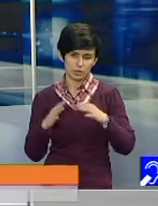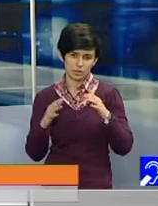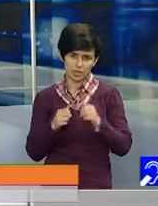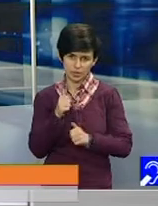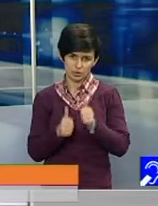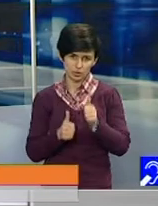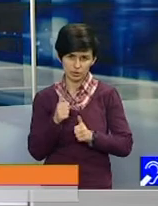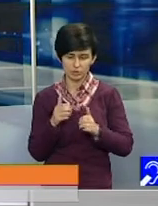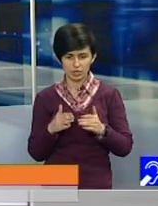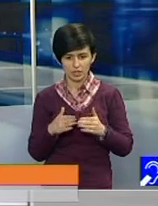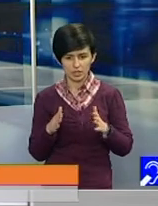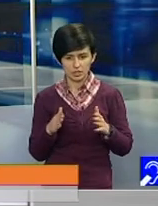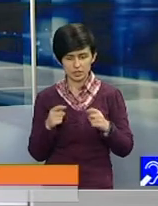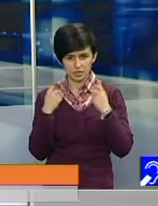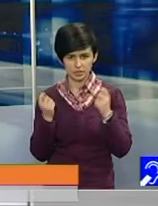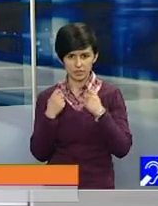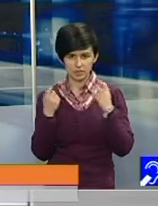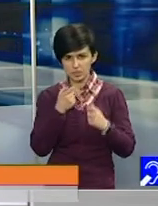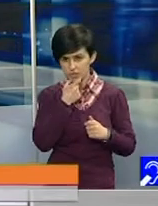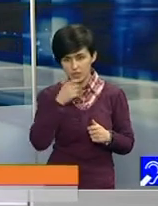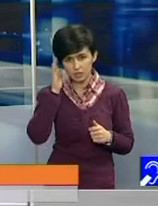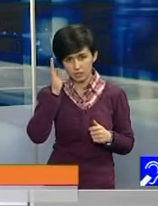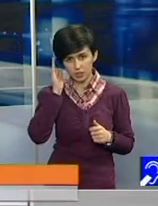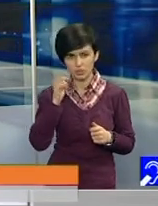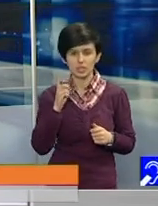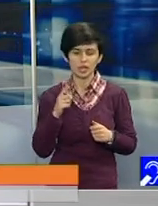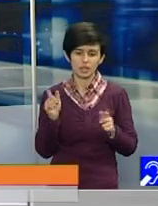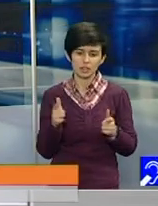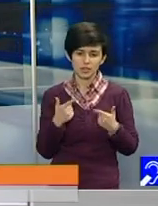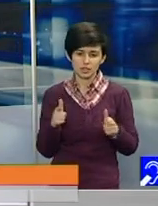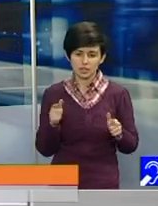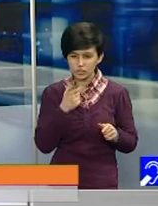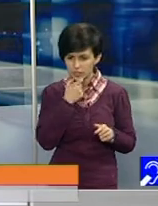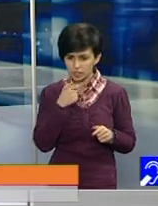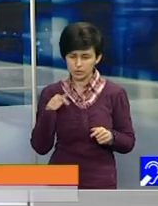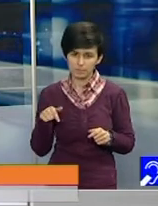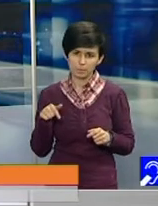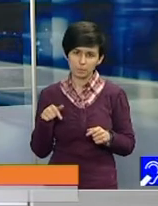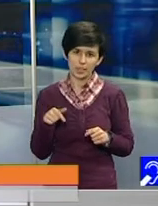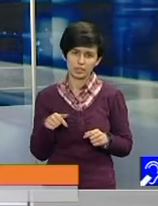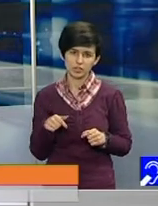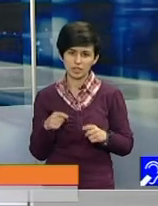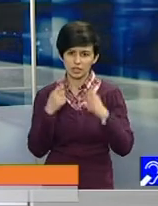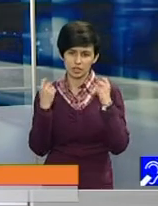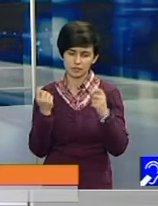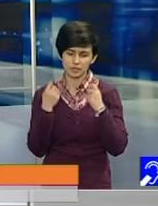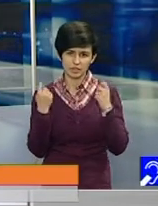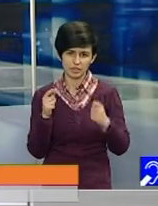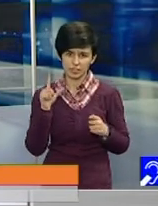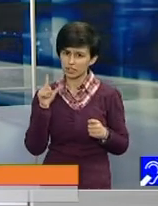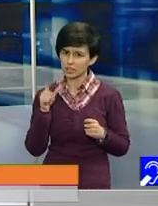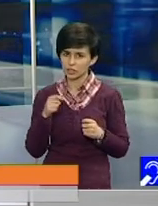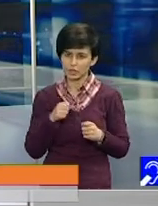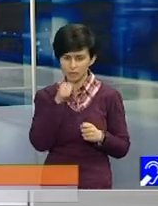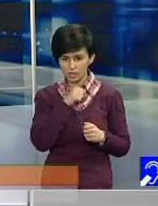deschide festivalul de anul viitor, dar va cânta și anul acesta în cadrul festivalului, în cadrul a două concerte care sunt plătite, remunerate